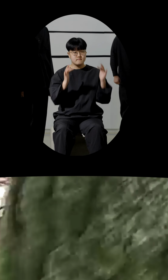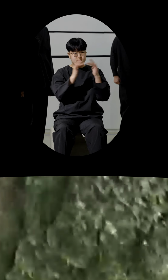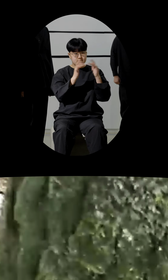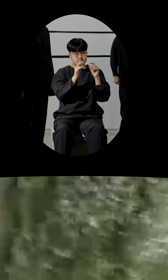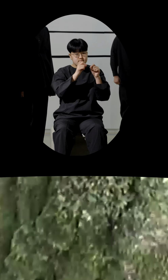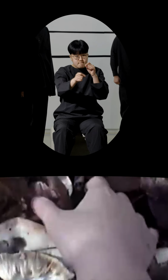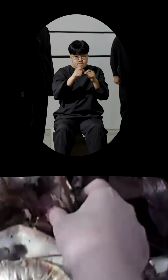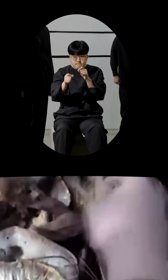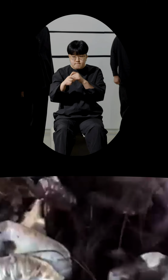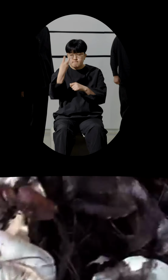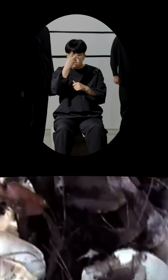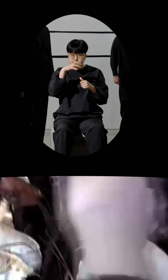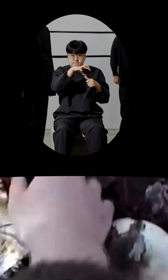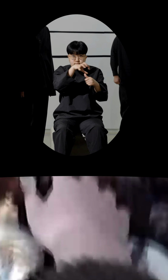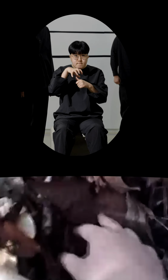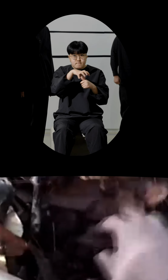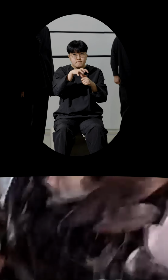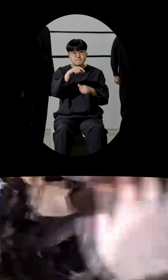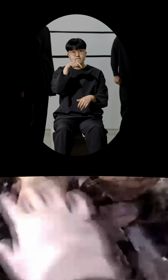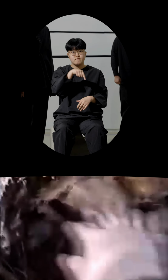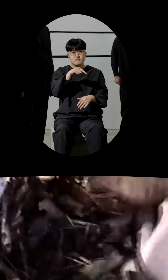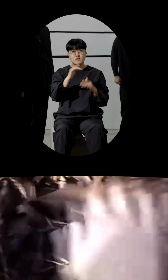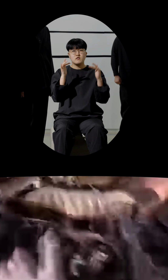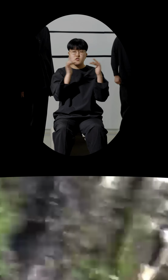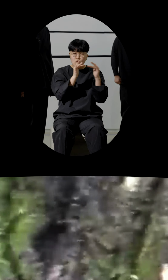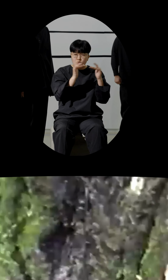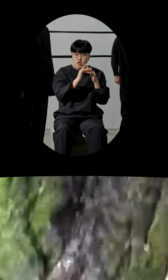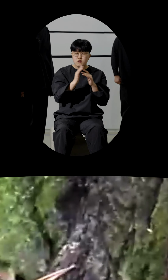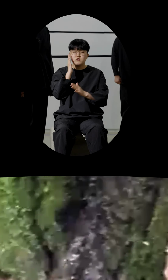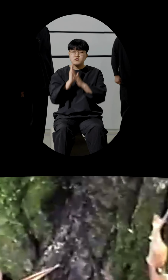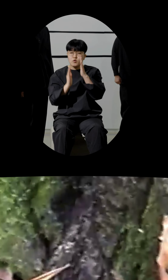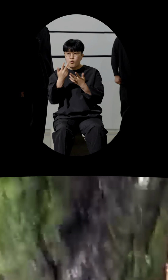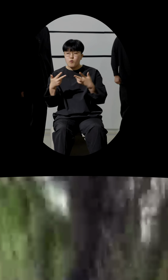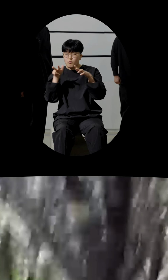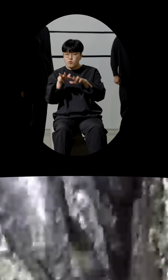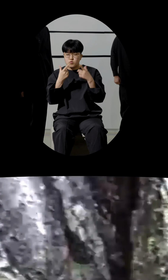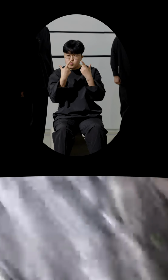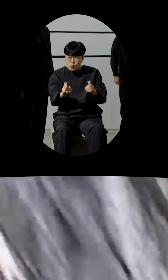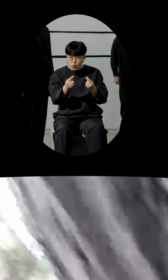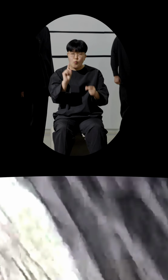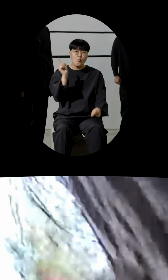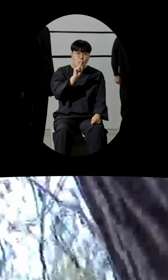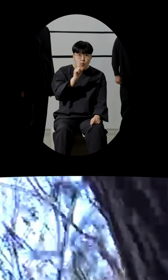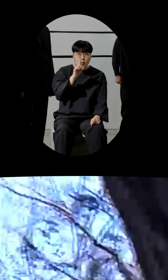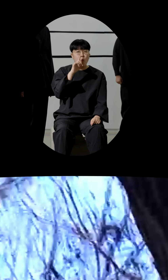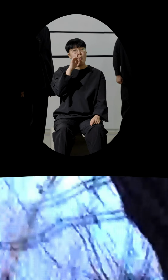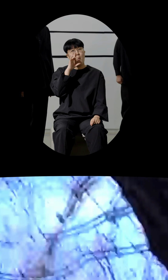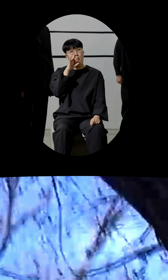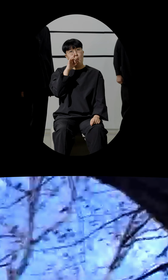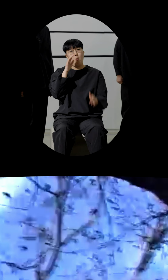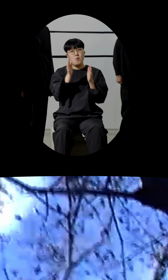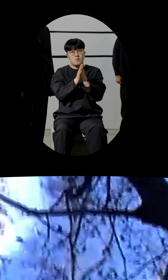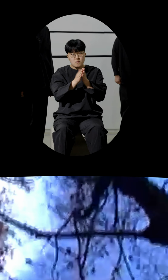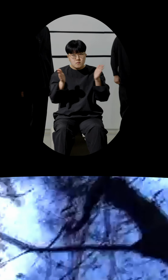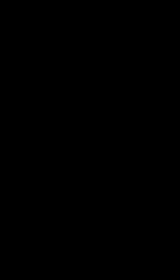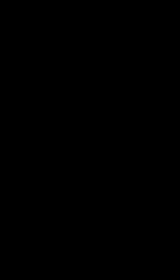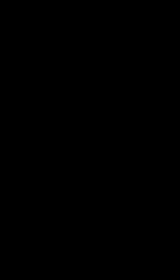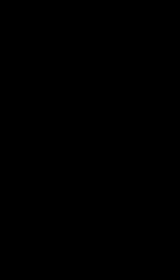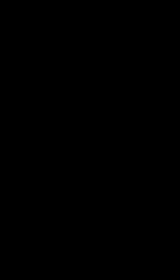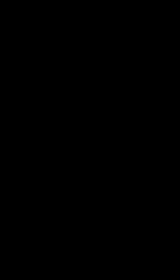분산된 돌봄의 웹 시리즈는 인터넷이 정원과 같으면 어떨까? 라는 질문에서 시작했습니다.